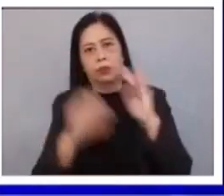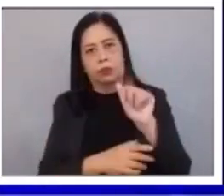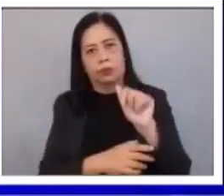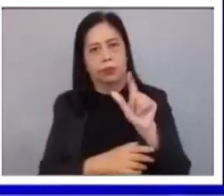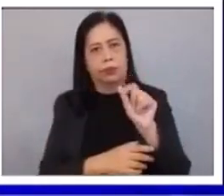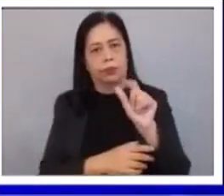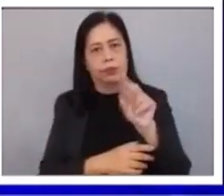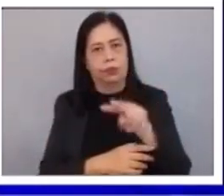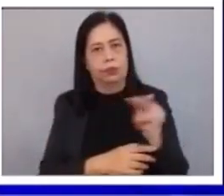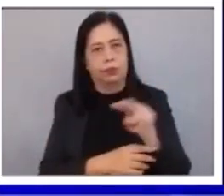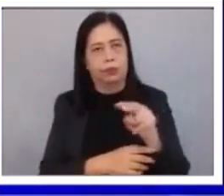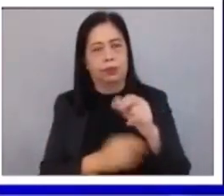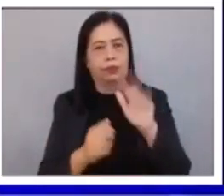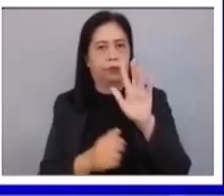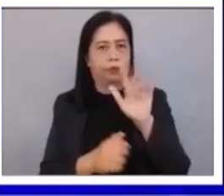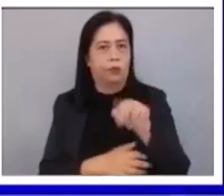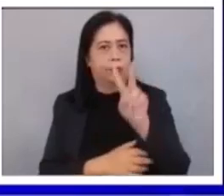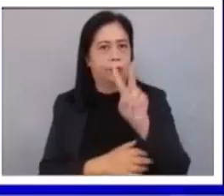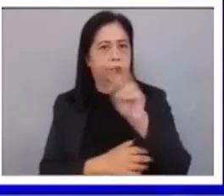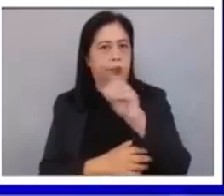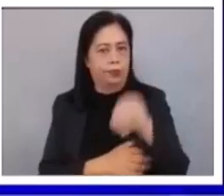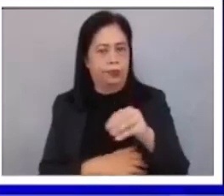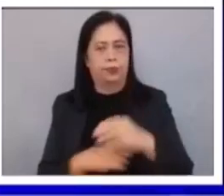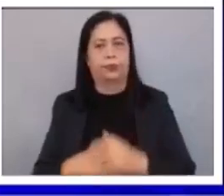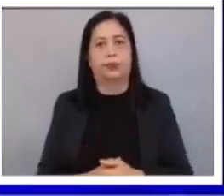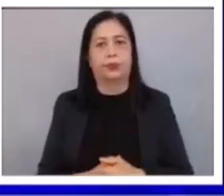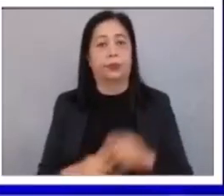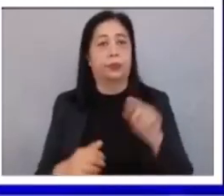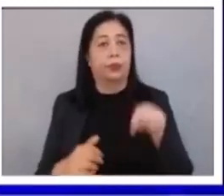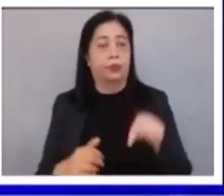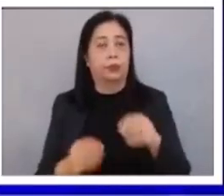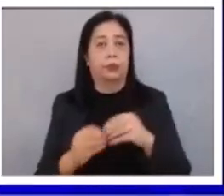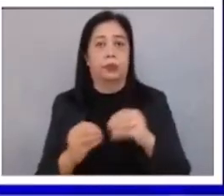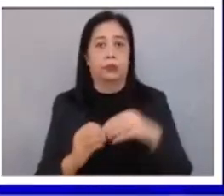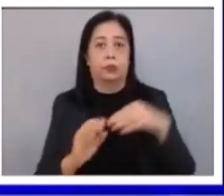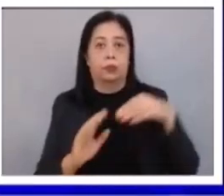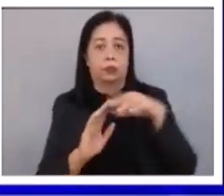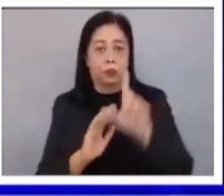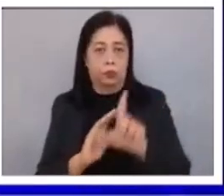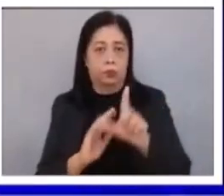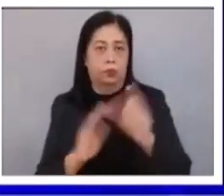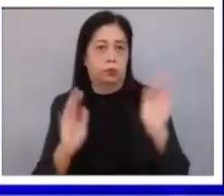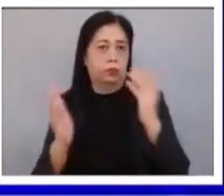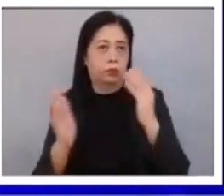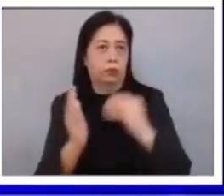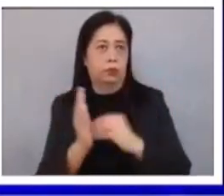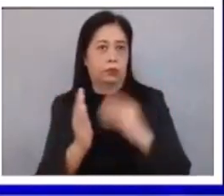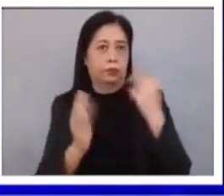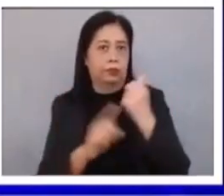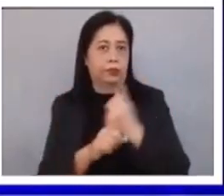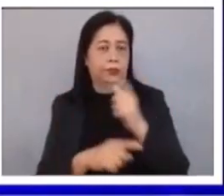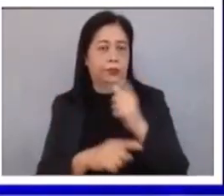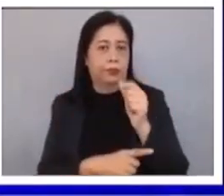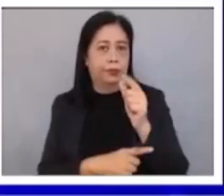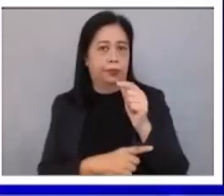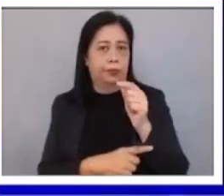nasa 5.2%. Ito naman ay mas mababa kumpara sa naitala noong Agosto 2021 na